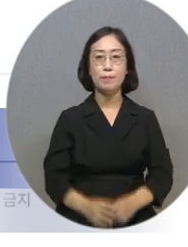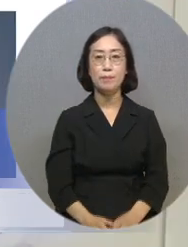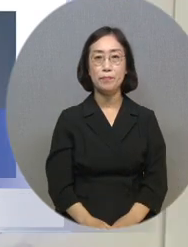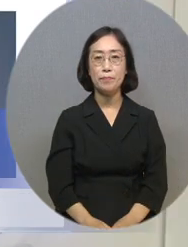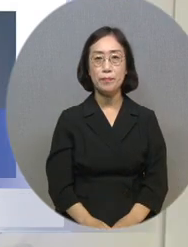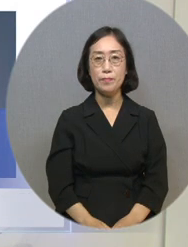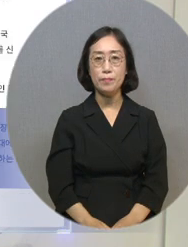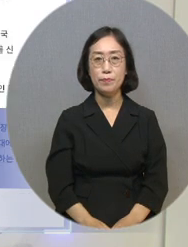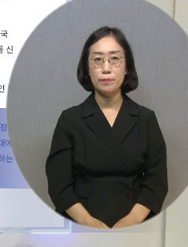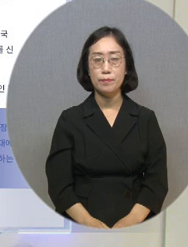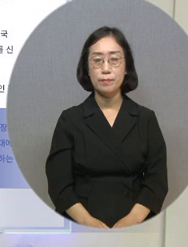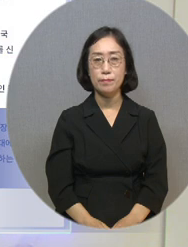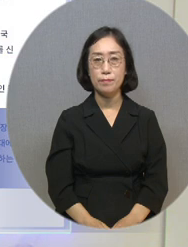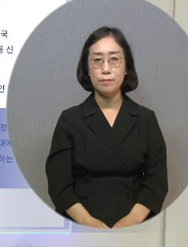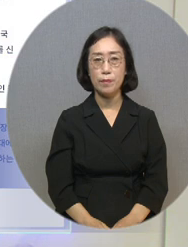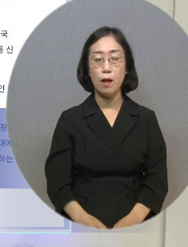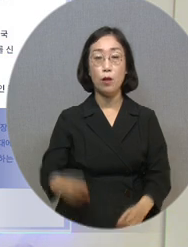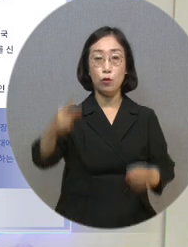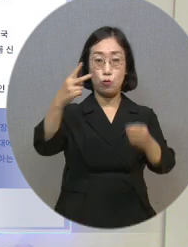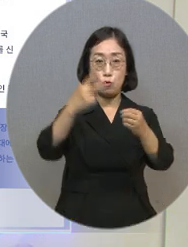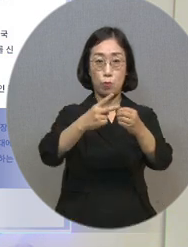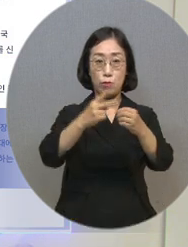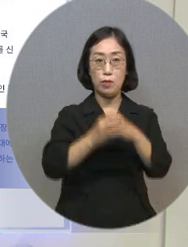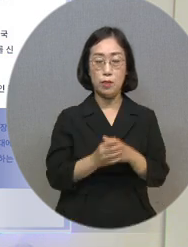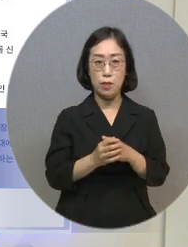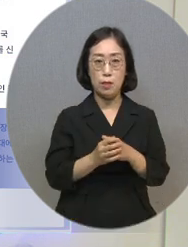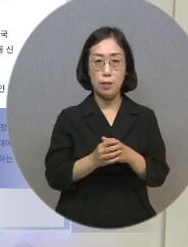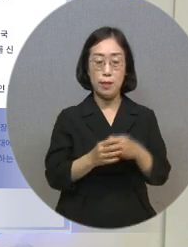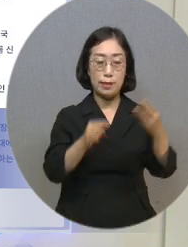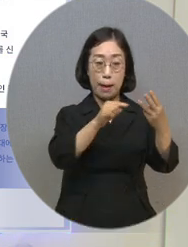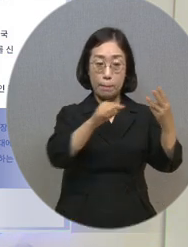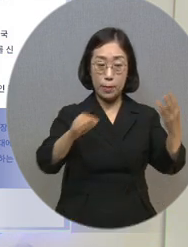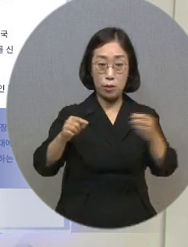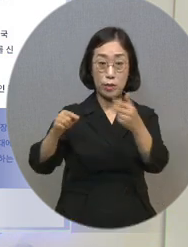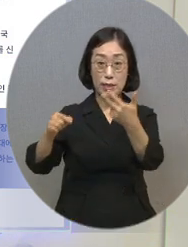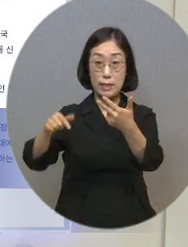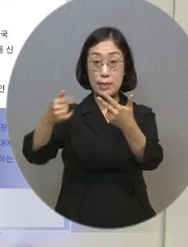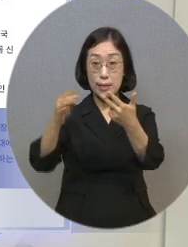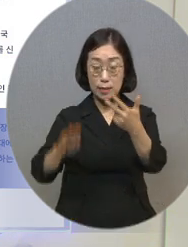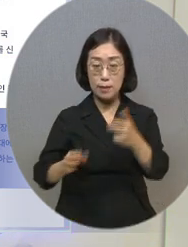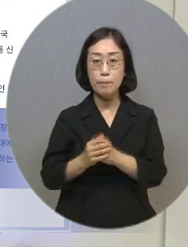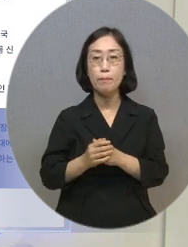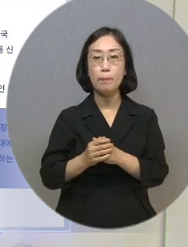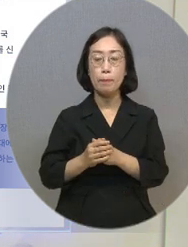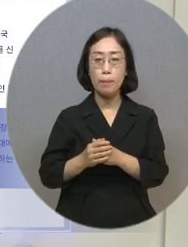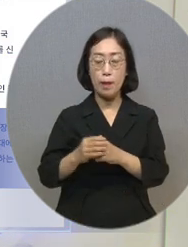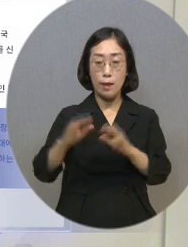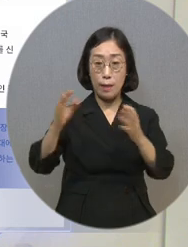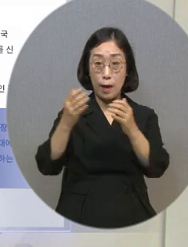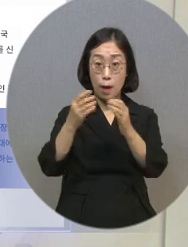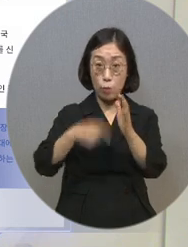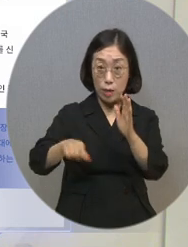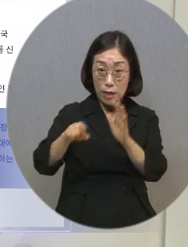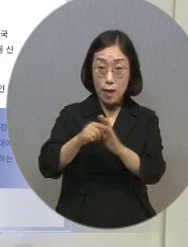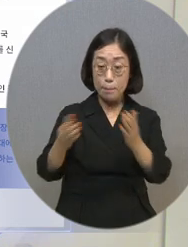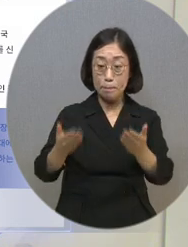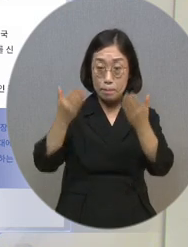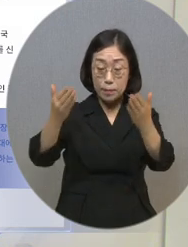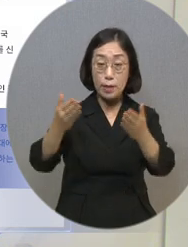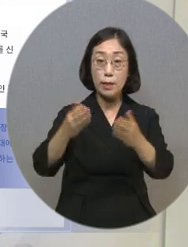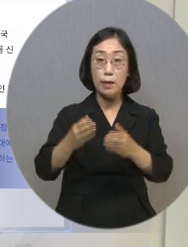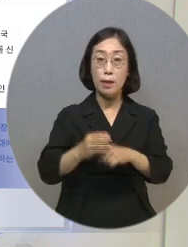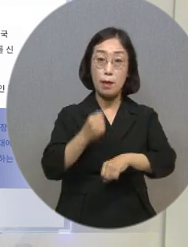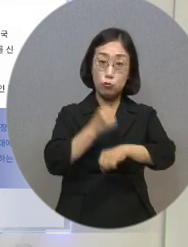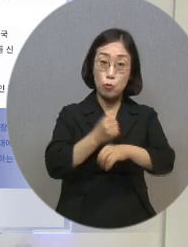지적했습니다 다음 뉴스입니다 아 상위 등급 상급에서 7급 국가 보훈 대상자들도 오는 9월부터 장애인